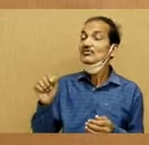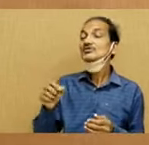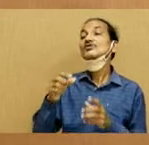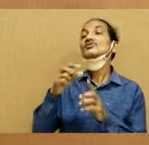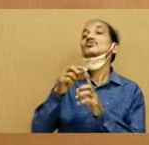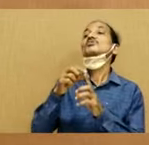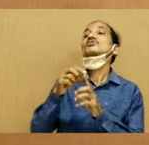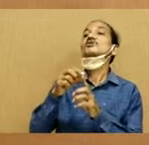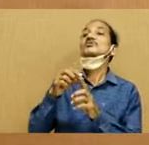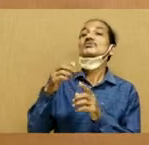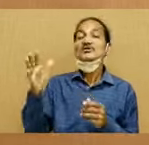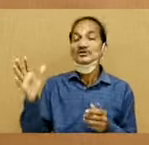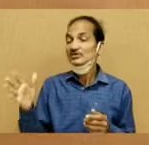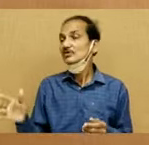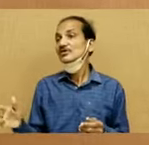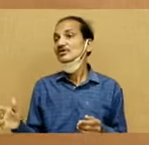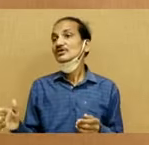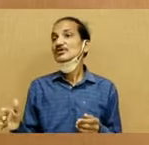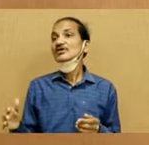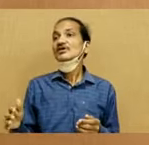ହୋଇପାରିବନି।